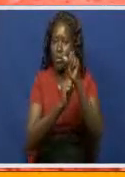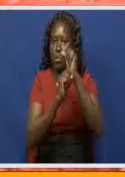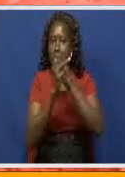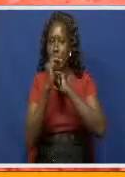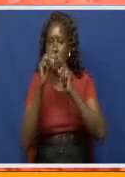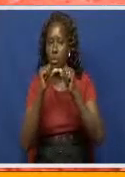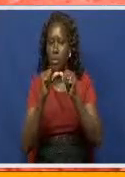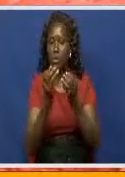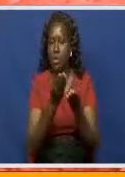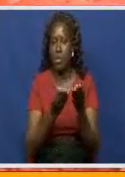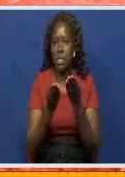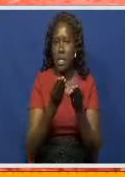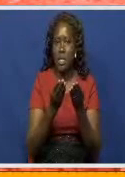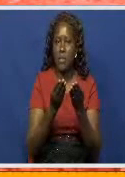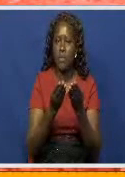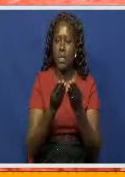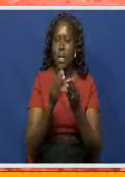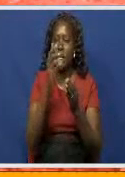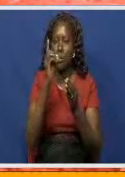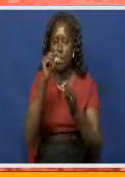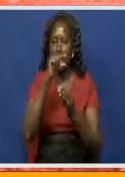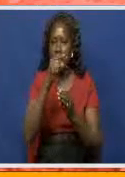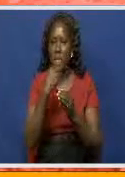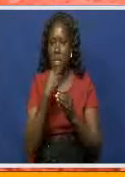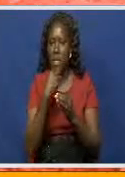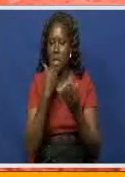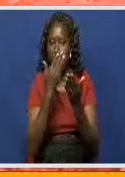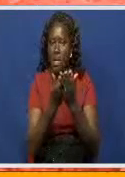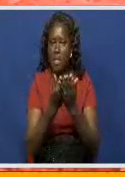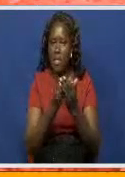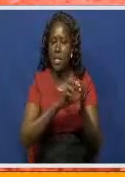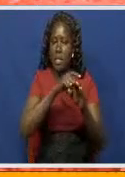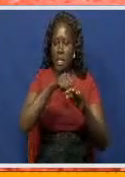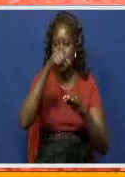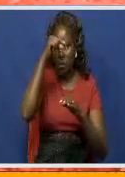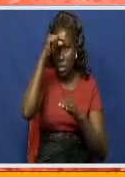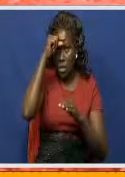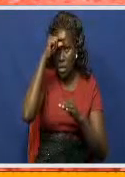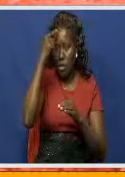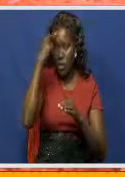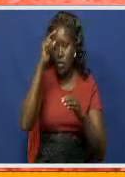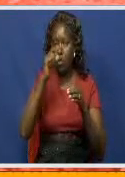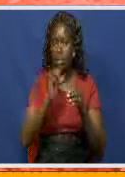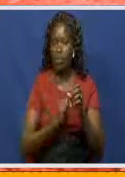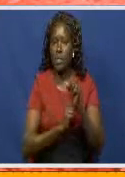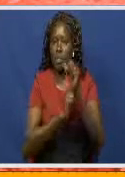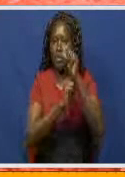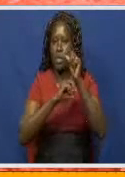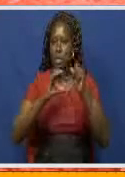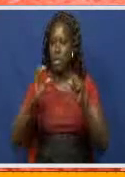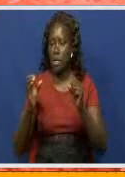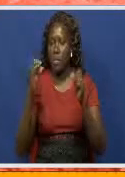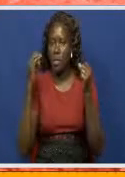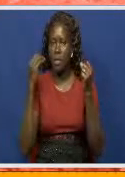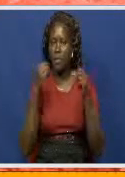na biashara chiao antunewe na munini wa governor na chokireti ya nkathu thirikari nene nuntupa kugwata nila na thirikari ya kaunti ya